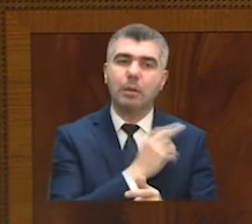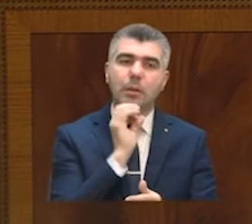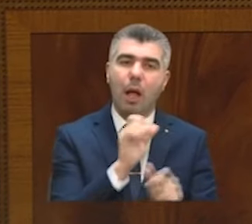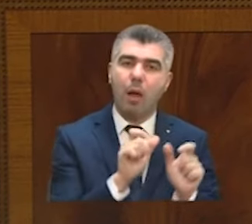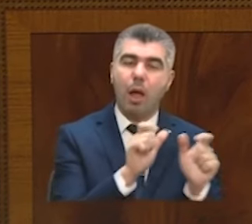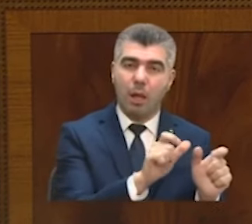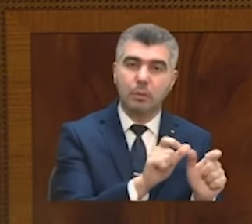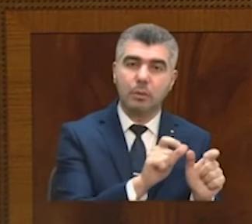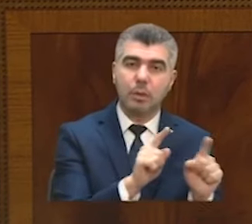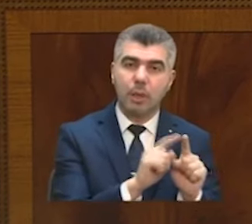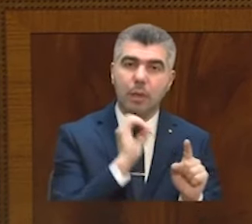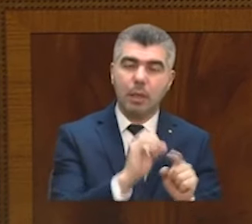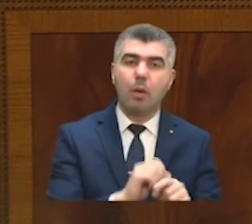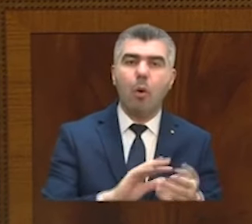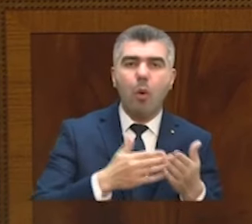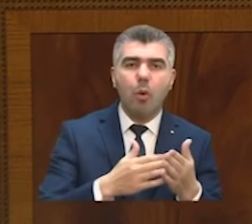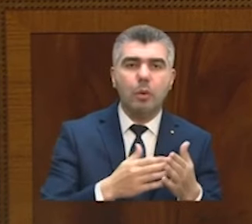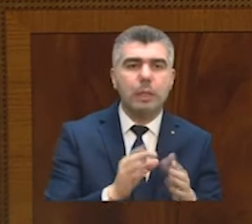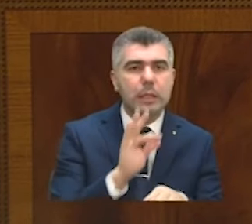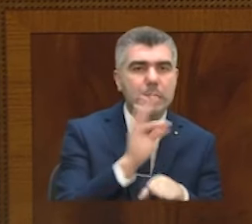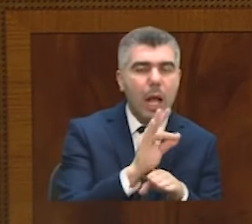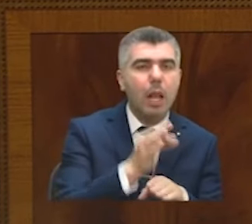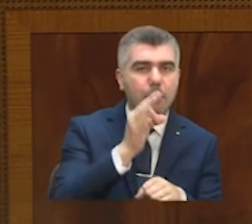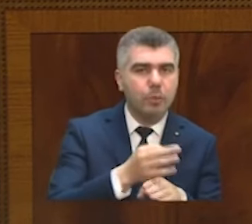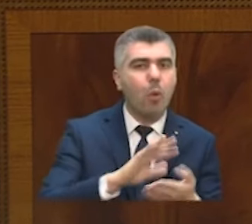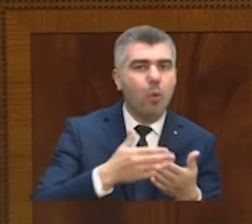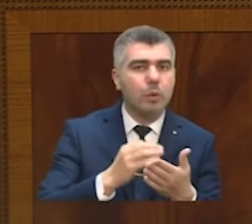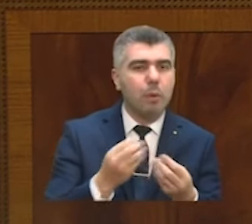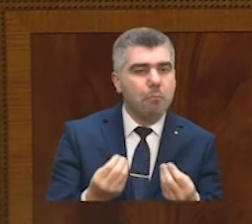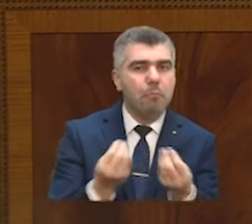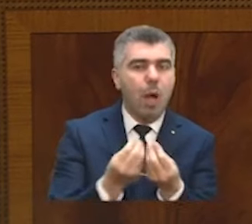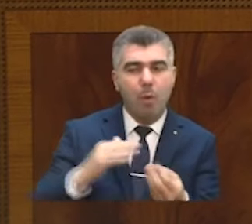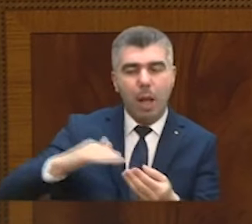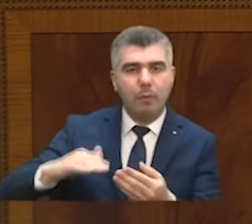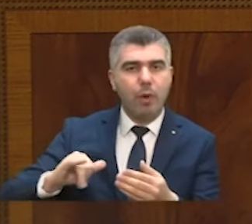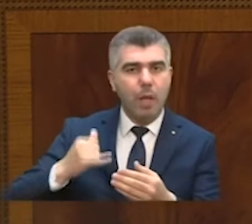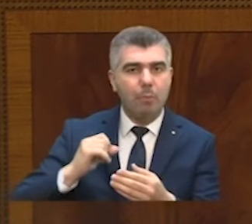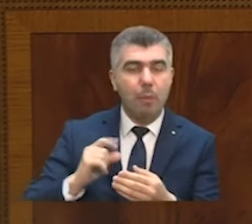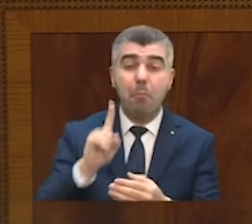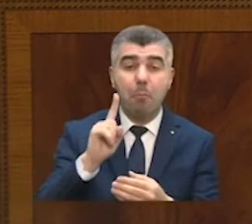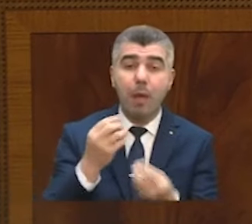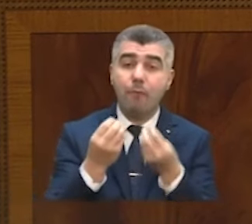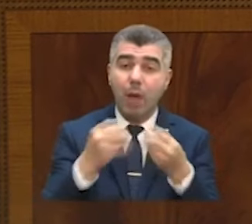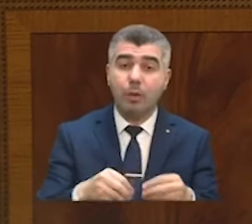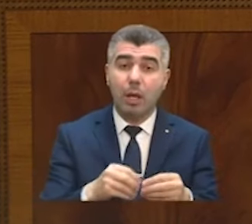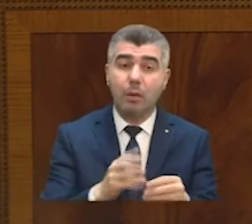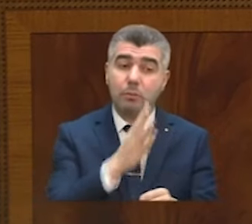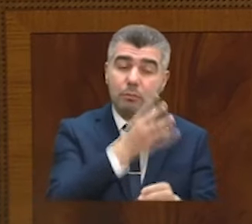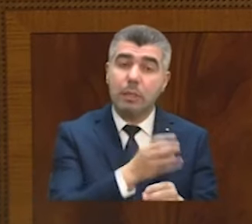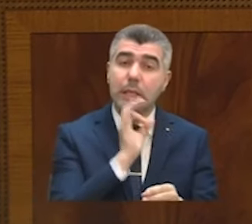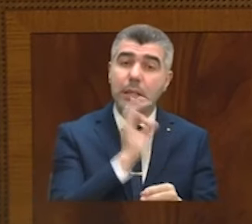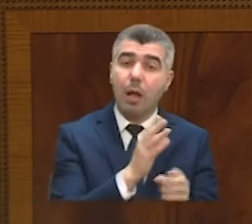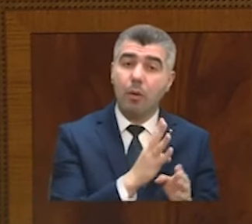الأستاذ هو الحلقة المحورية في العملية التعليمية التعلمية إلى جانب التلميذ، ولكن أن تعلقوا الفشل عليه كانت النقطة المقتل